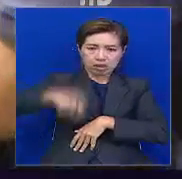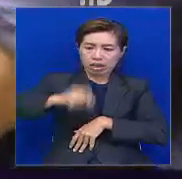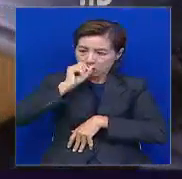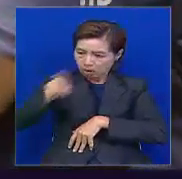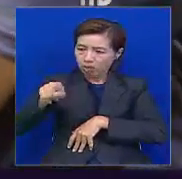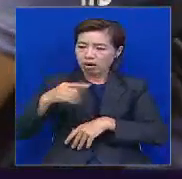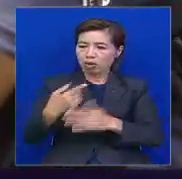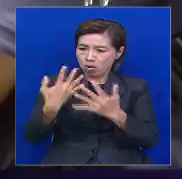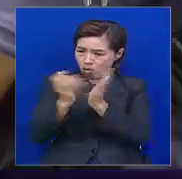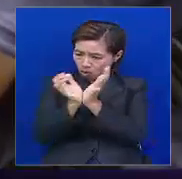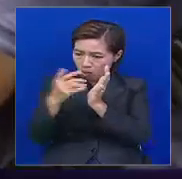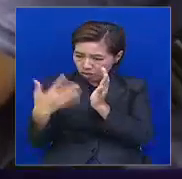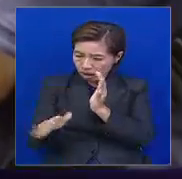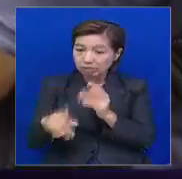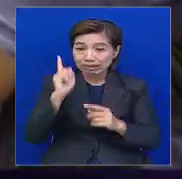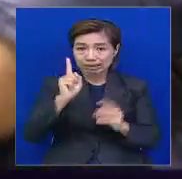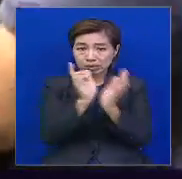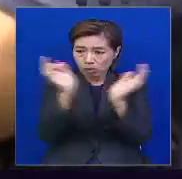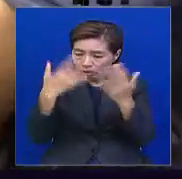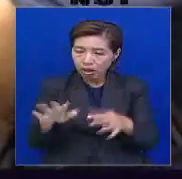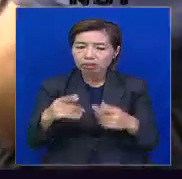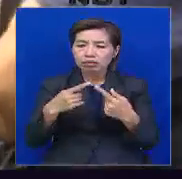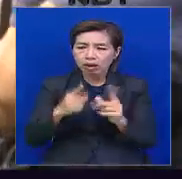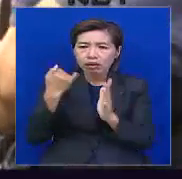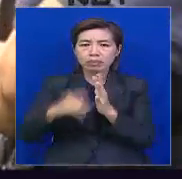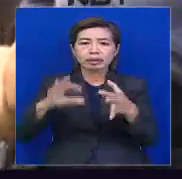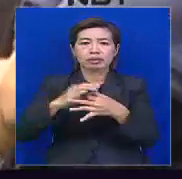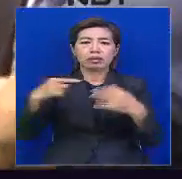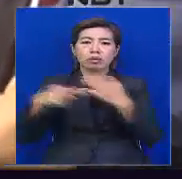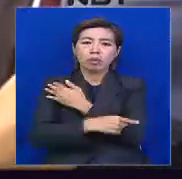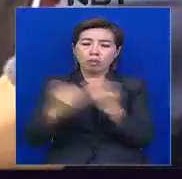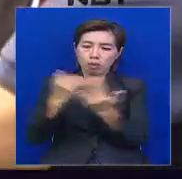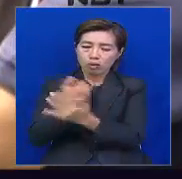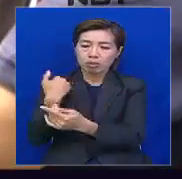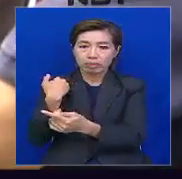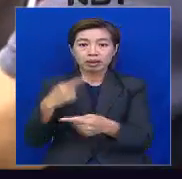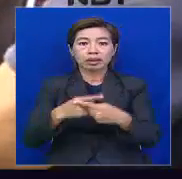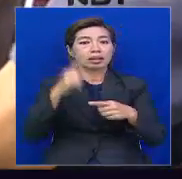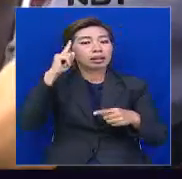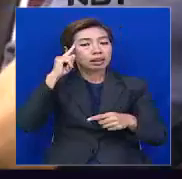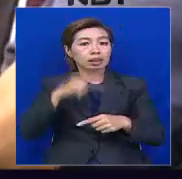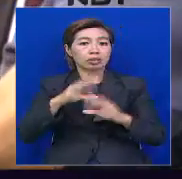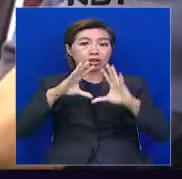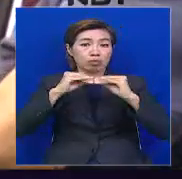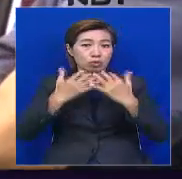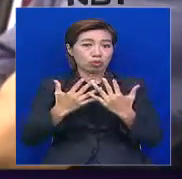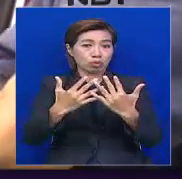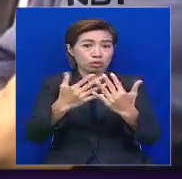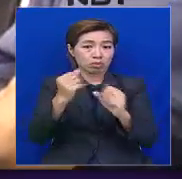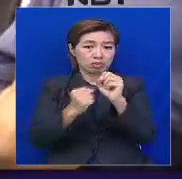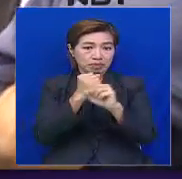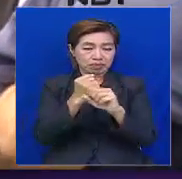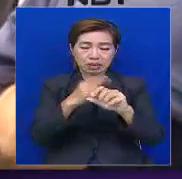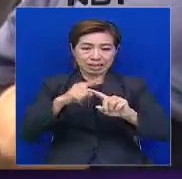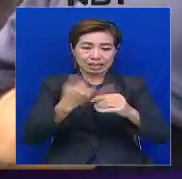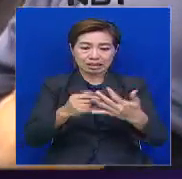จำคุกแล้วก็ยังถูกต้องหาว่ากระทำผิดฐานช่อโกงประชาชนซึ่งสมาคมจะมีการประชุมใหญ่สามัญประจำปีสิ้นเดือนนี้จึ